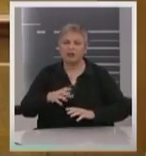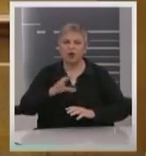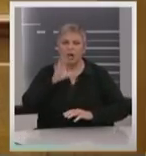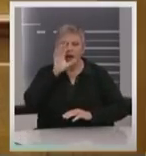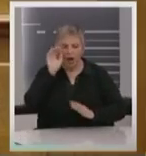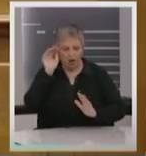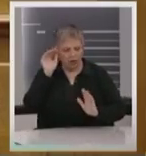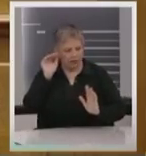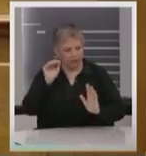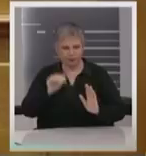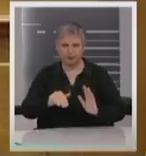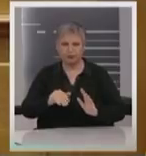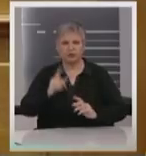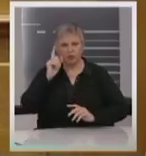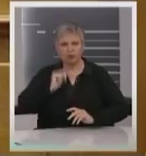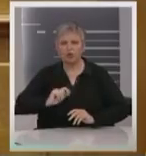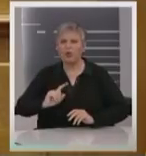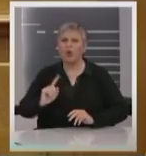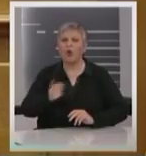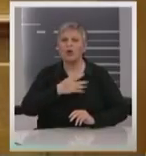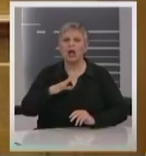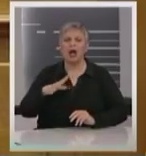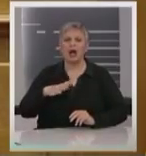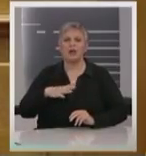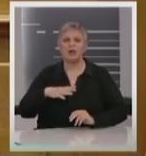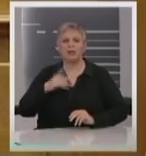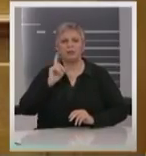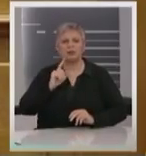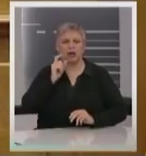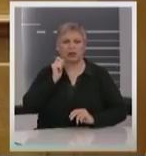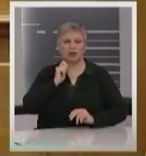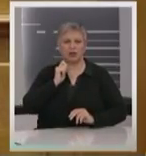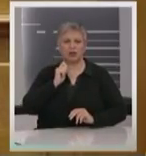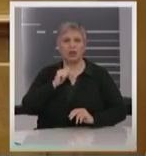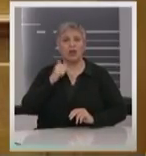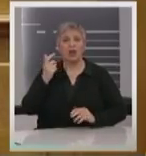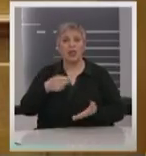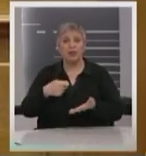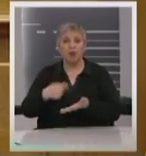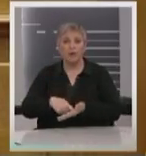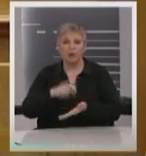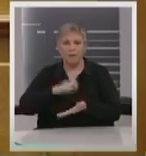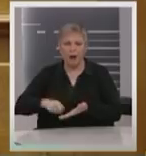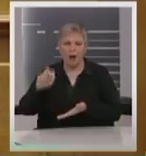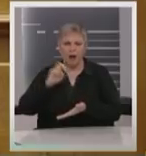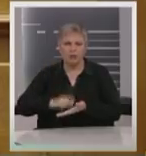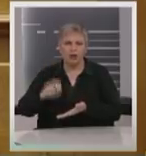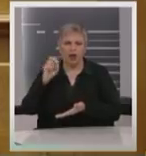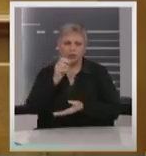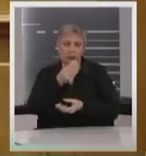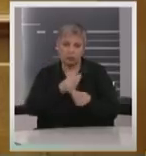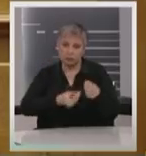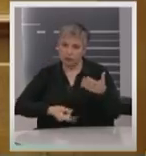κάθε Έλληνας. Η συντηρητική πλειονότητα των Ελλήνων υπερφορολογείται. Δεν αντέχει άλλο και δεν